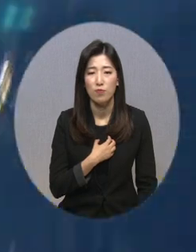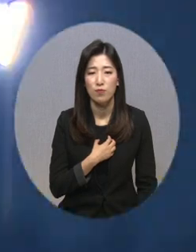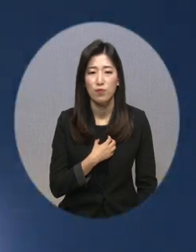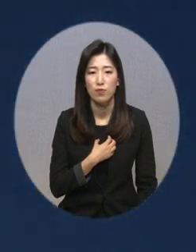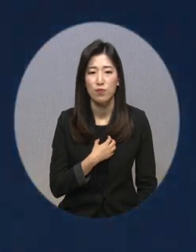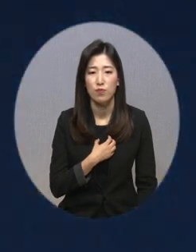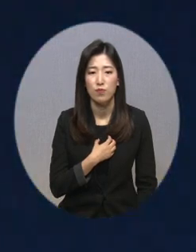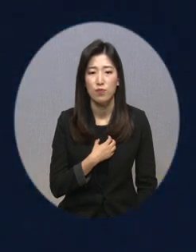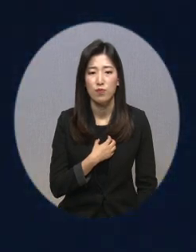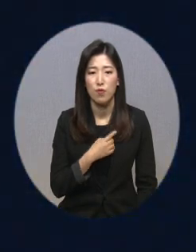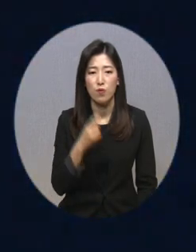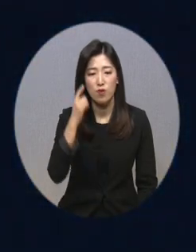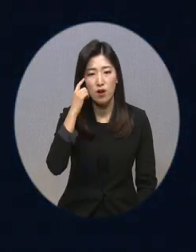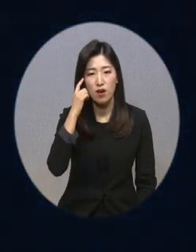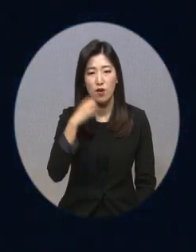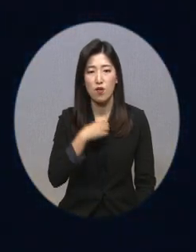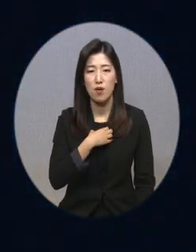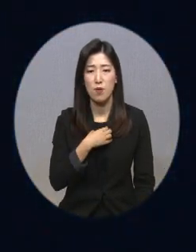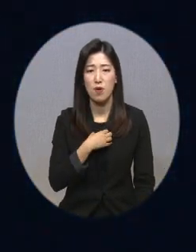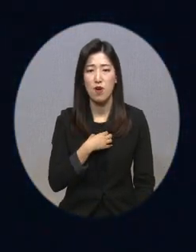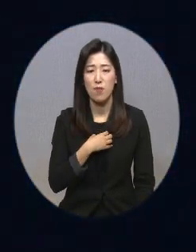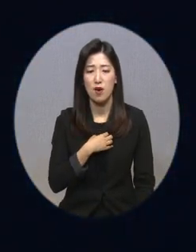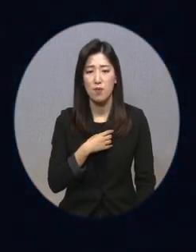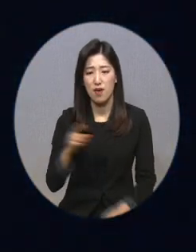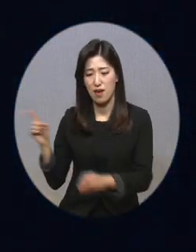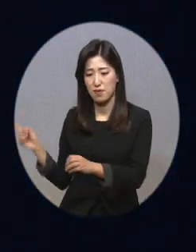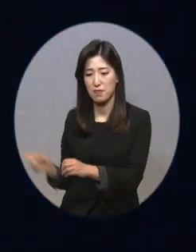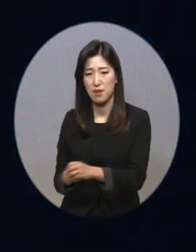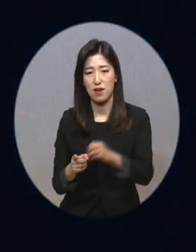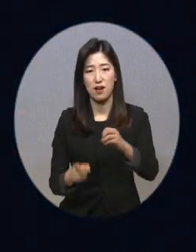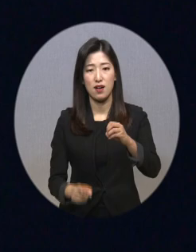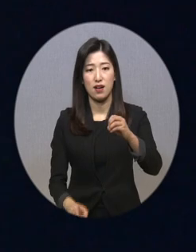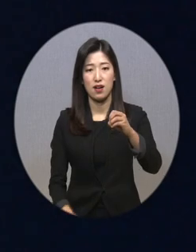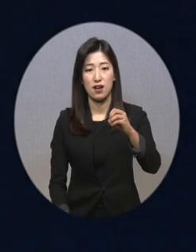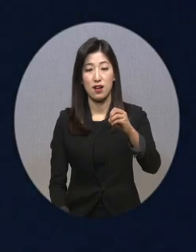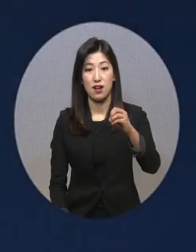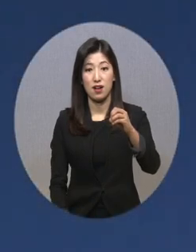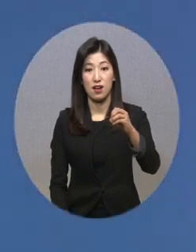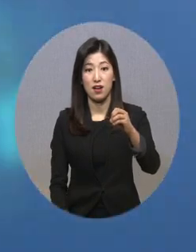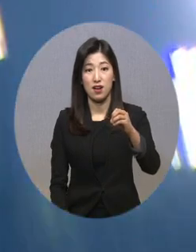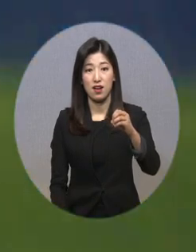오오오 oo 야